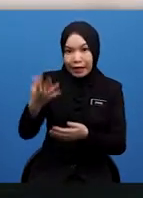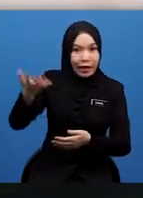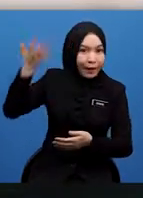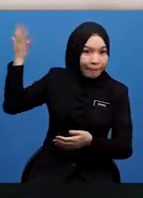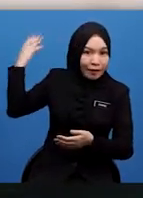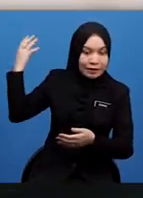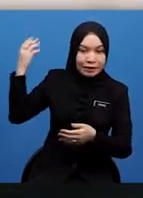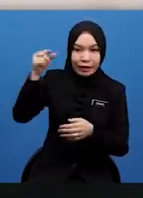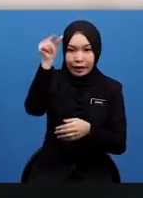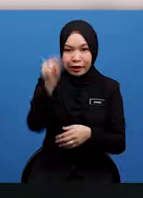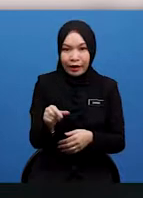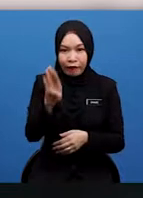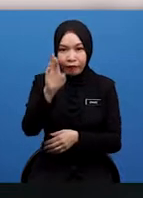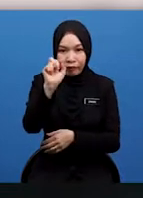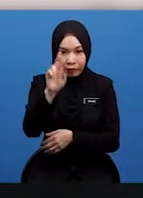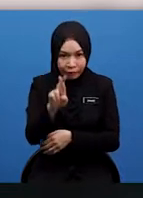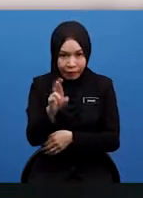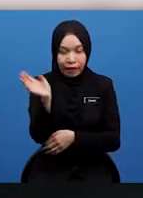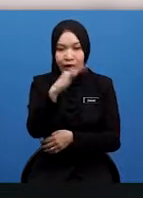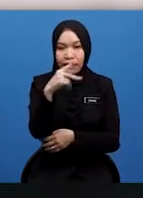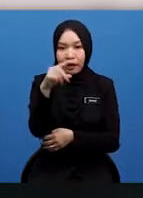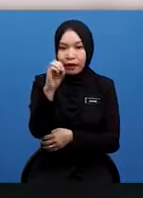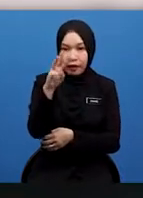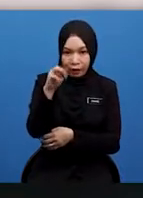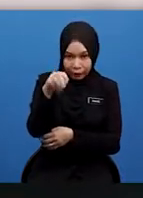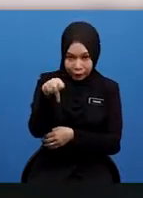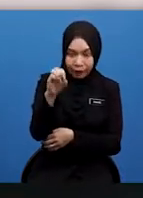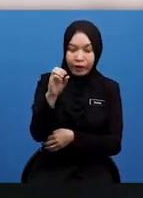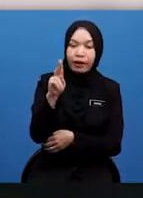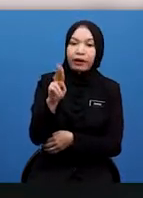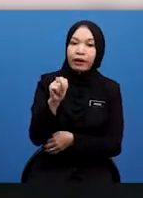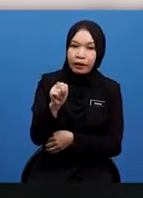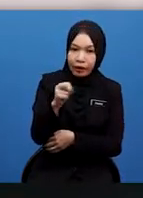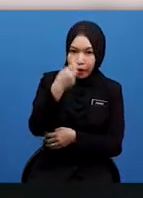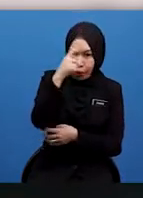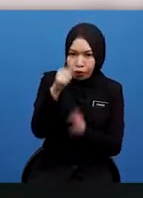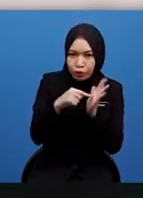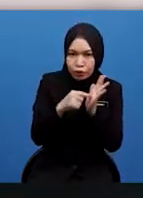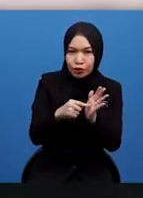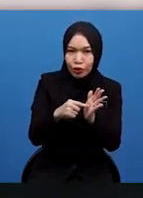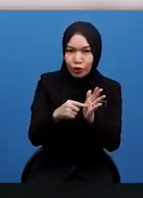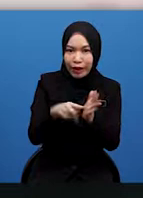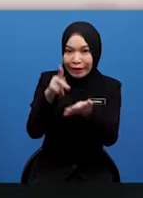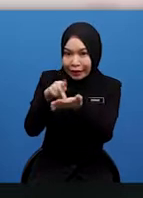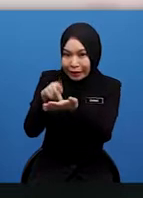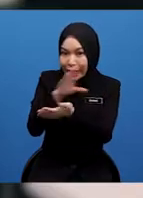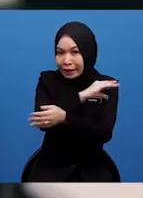bar compound digunakan untuk menunjukkan bilangan dan perbandingan